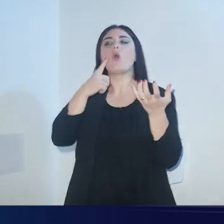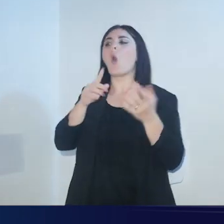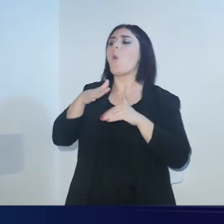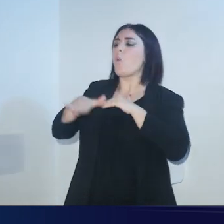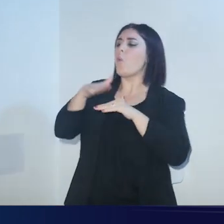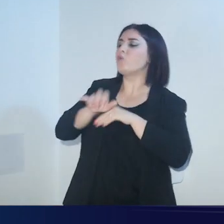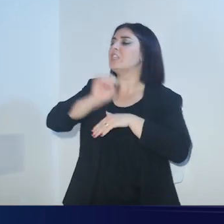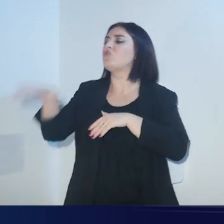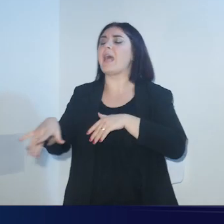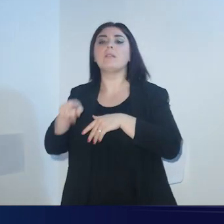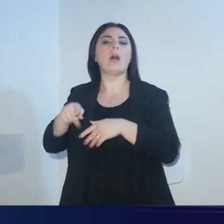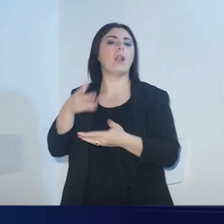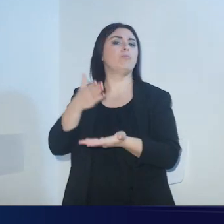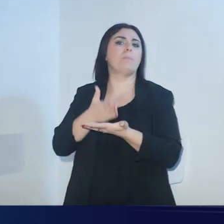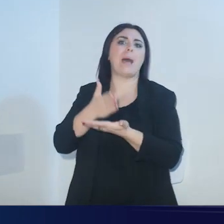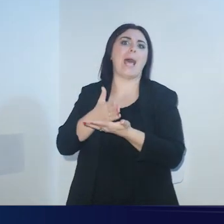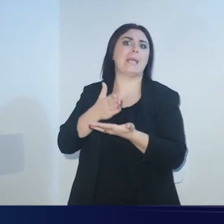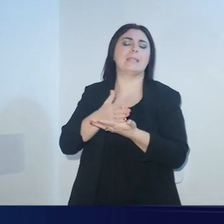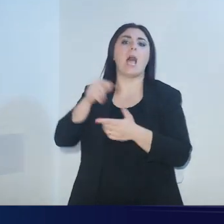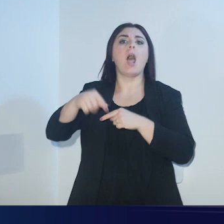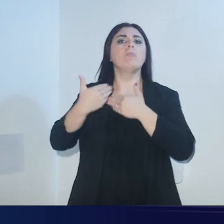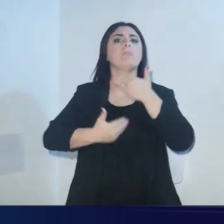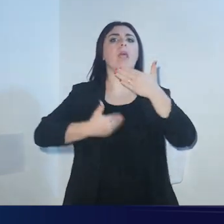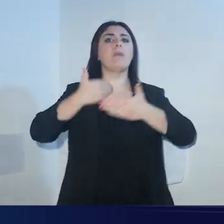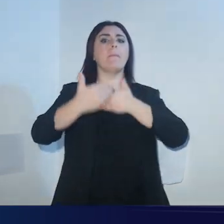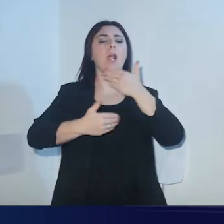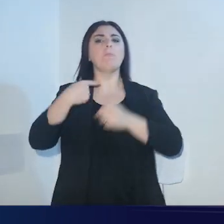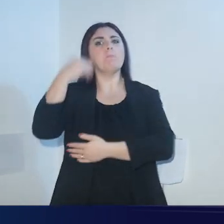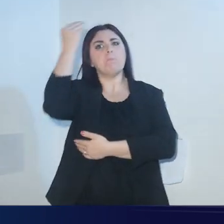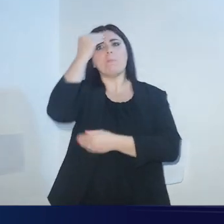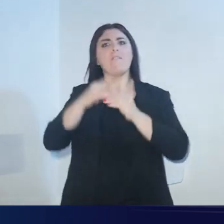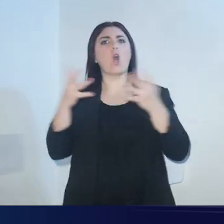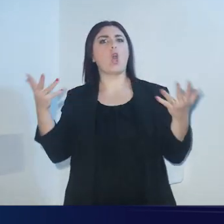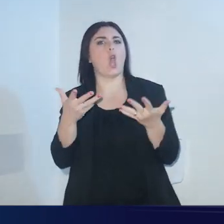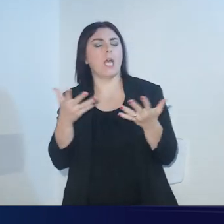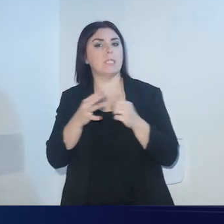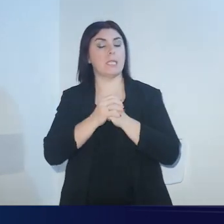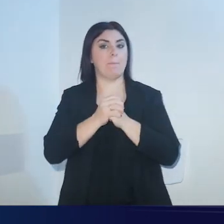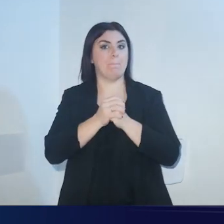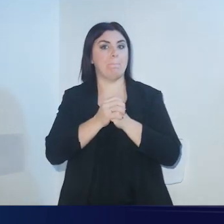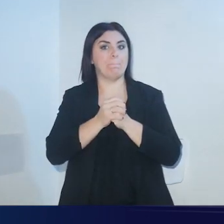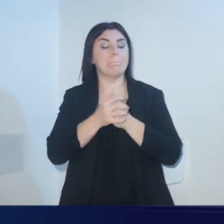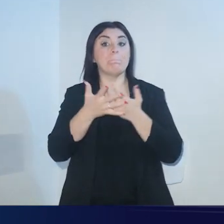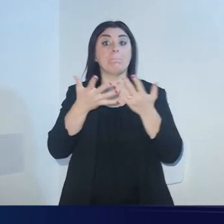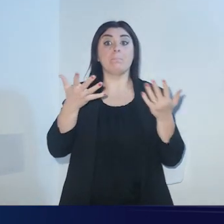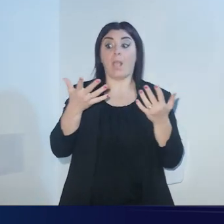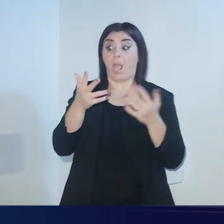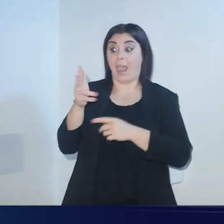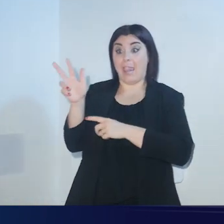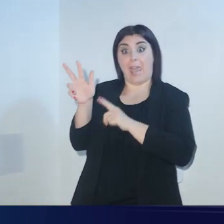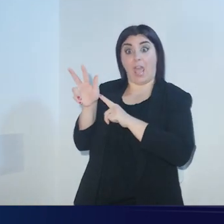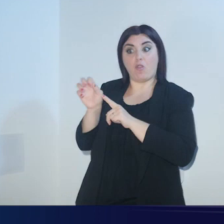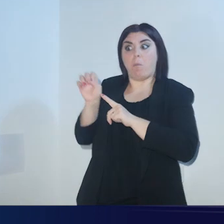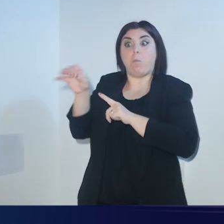nel settore del legno non deve più esistere. Allora, che cosa pensiamo di fare? Ciò che del legno